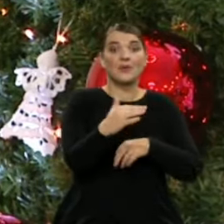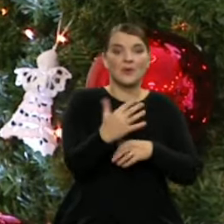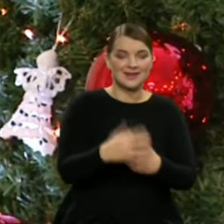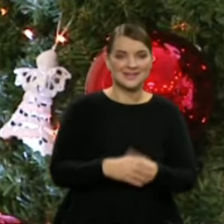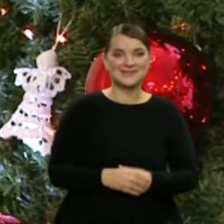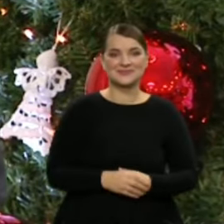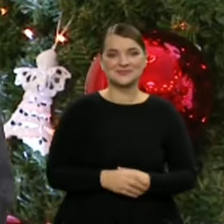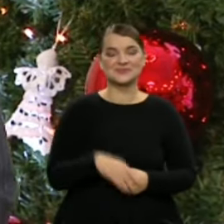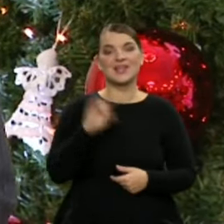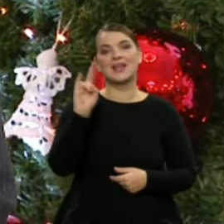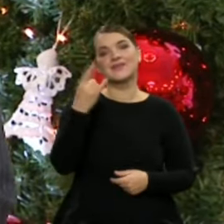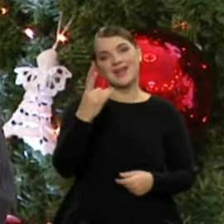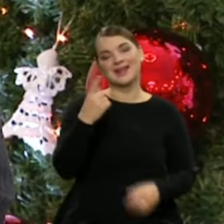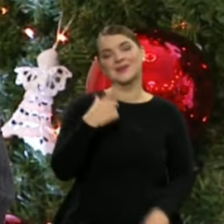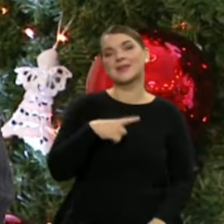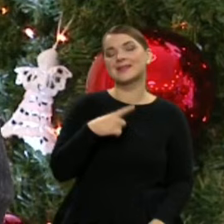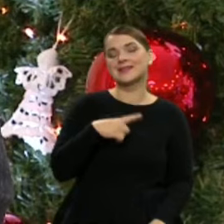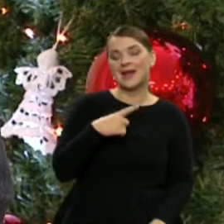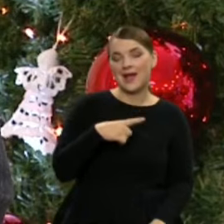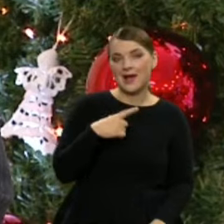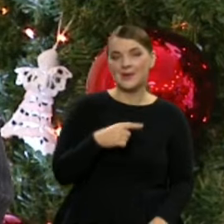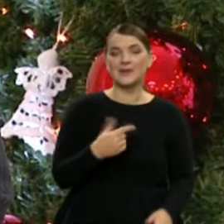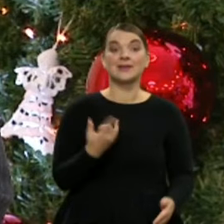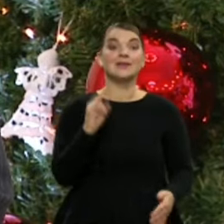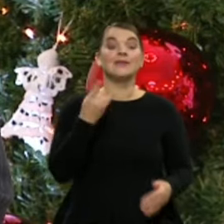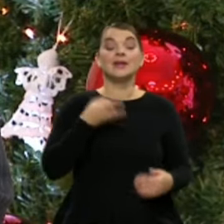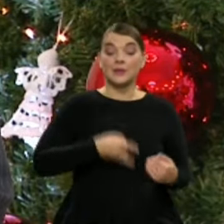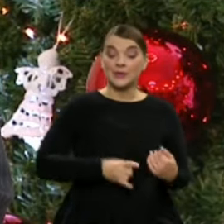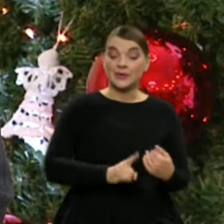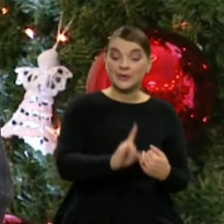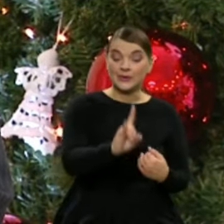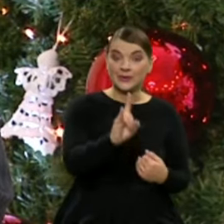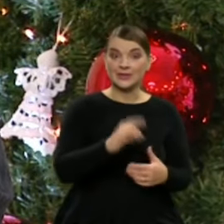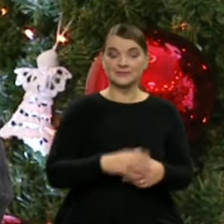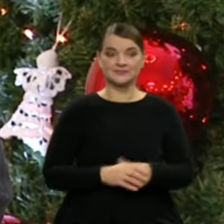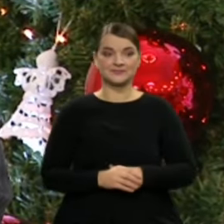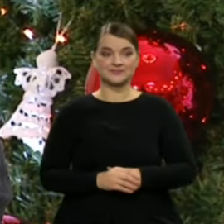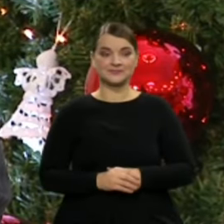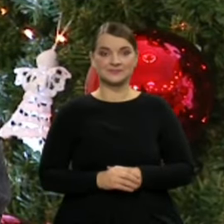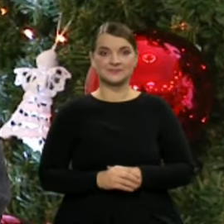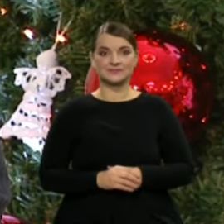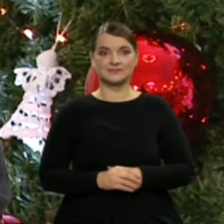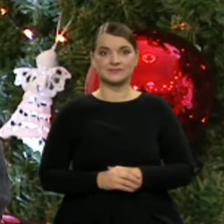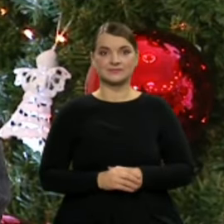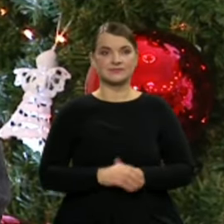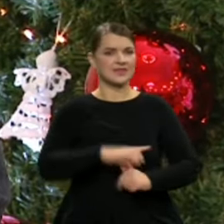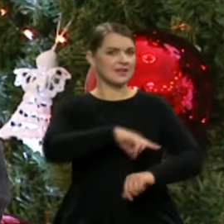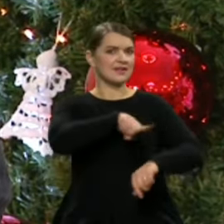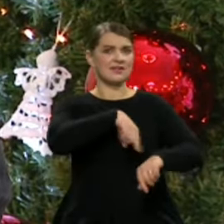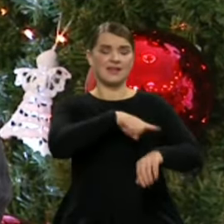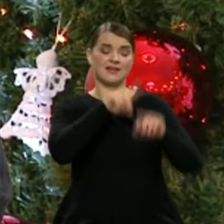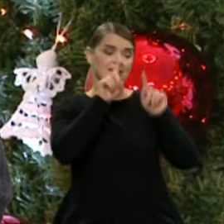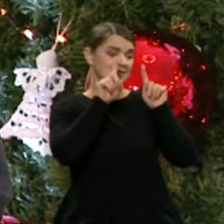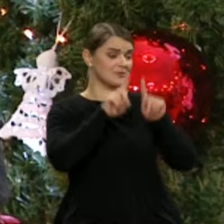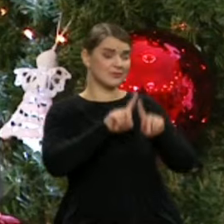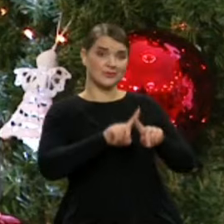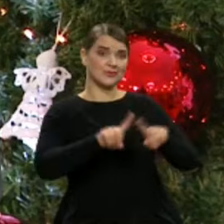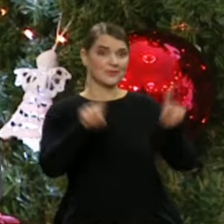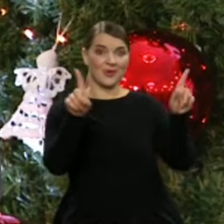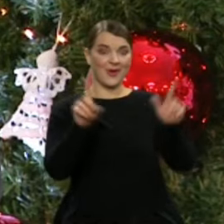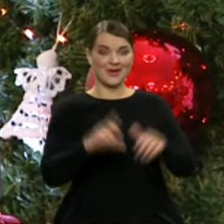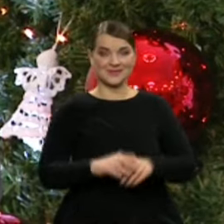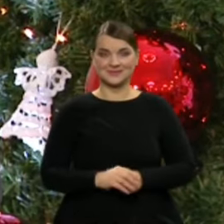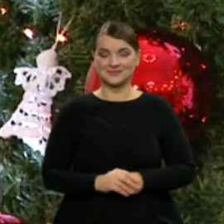mūsų vaikų laukimas ir gimimas. Tai yra labai ypatingas laikas.